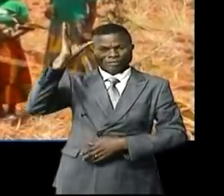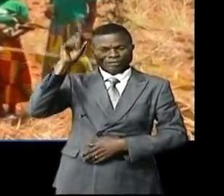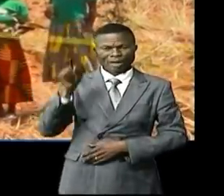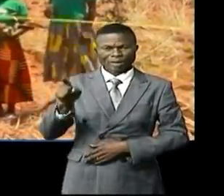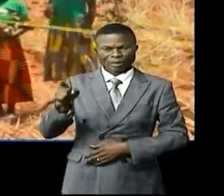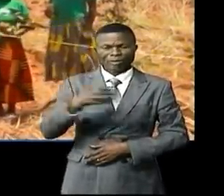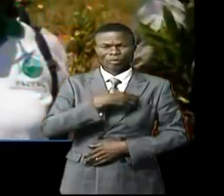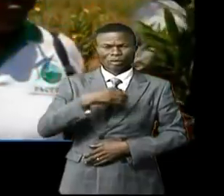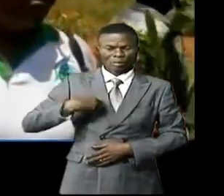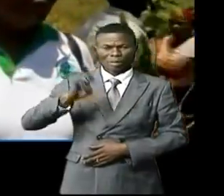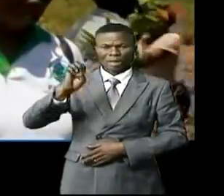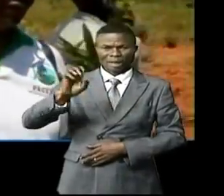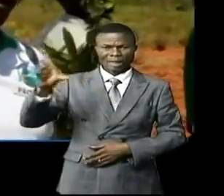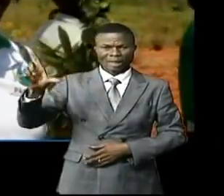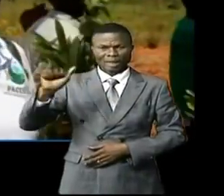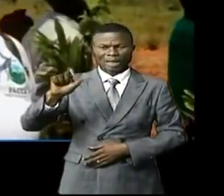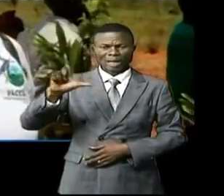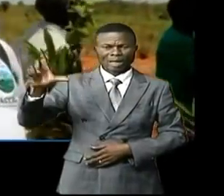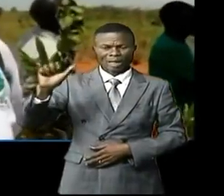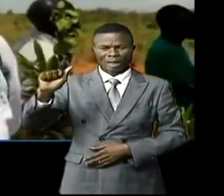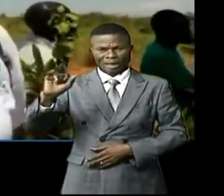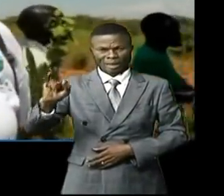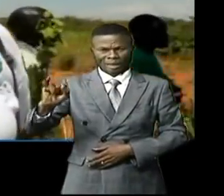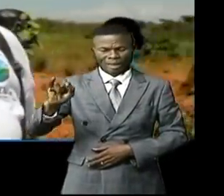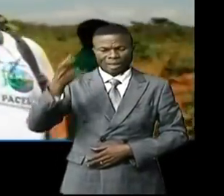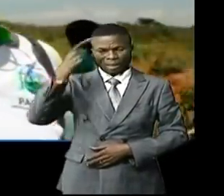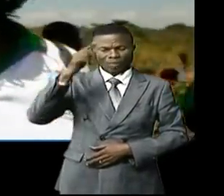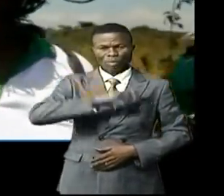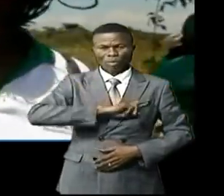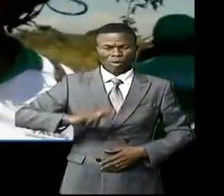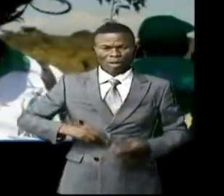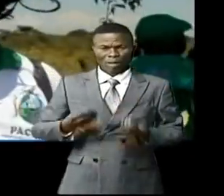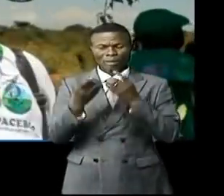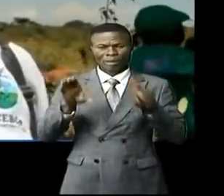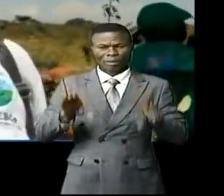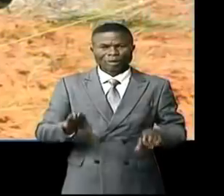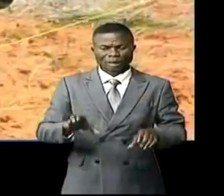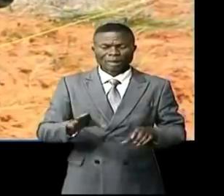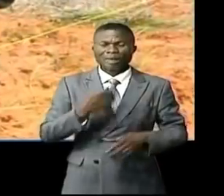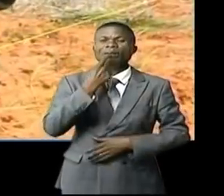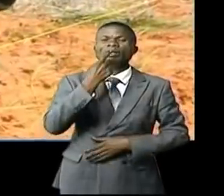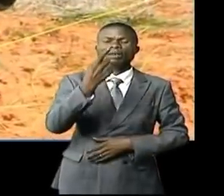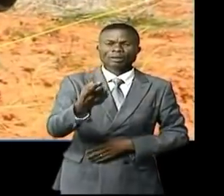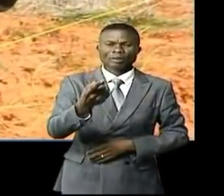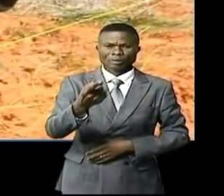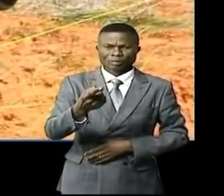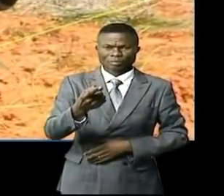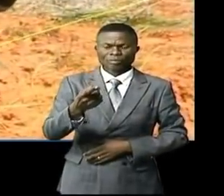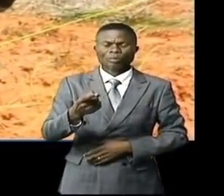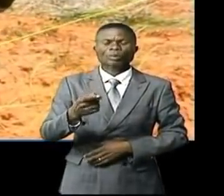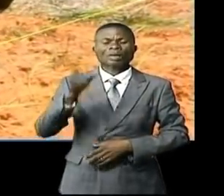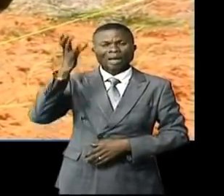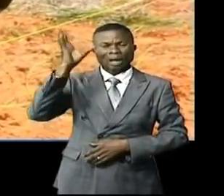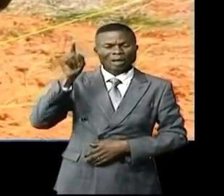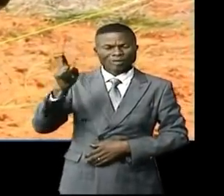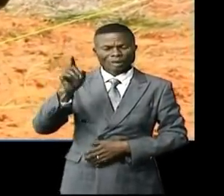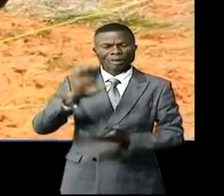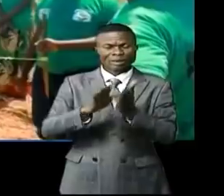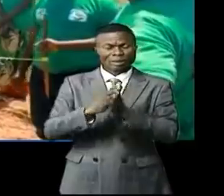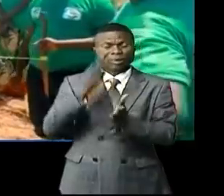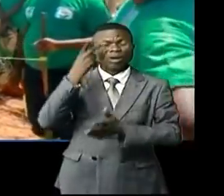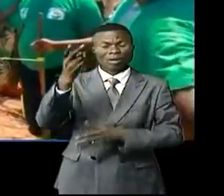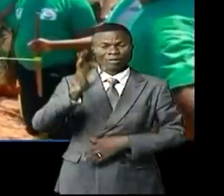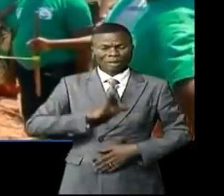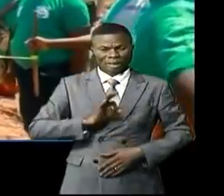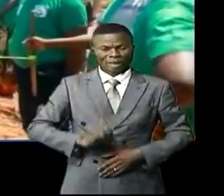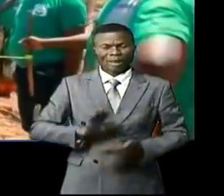Madame Elali Durefad, antenne de la République démocratique du Congo, a déclaré qu'elle est à Benambala pour matérialiser la vision du chef